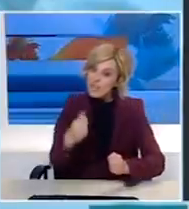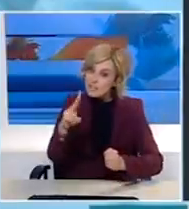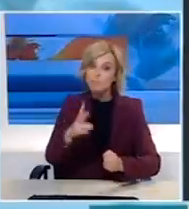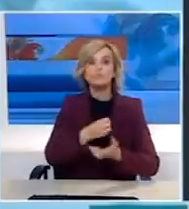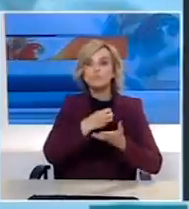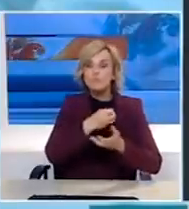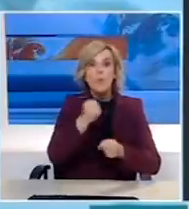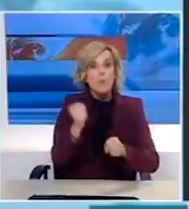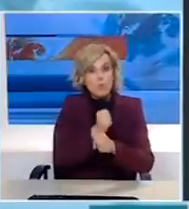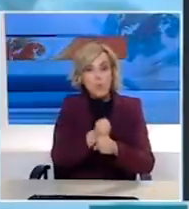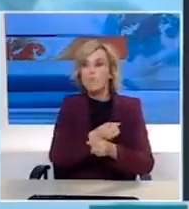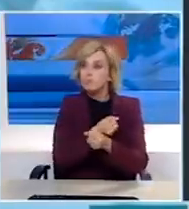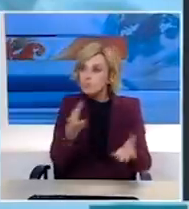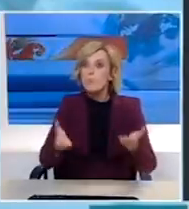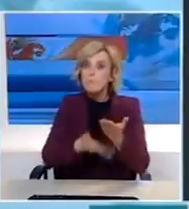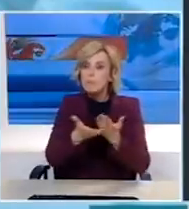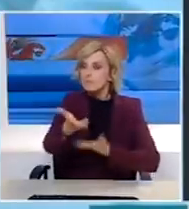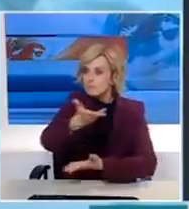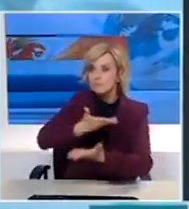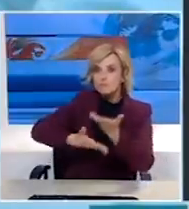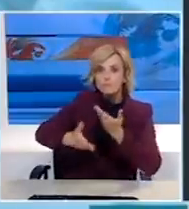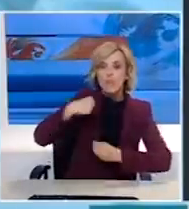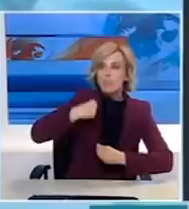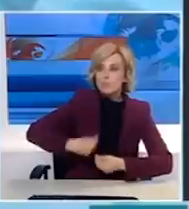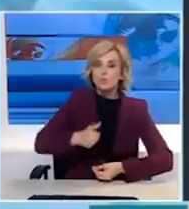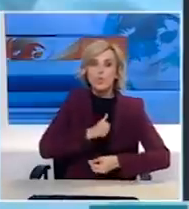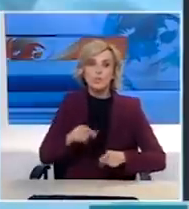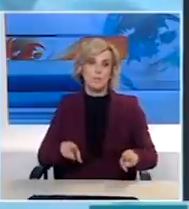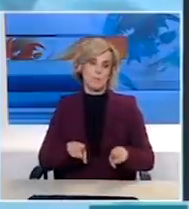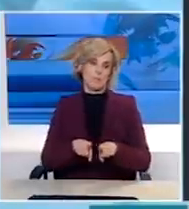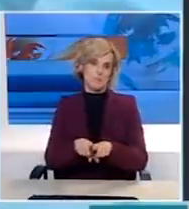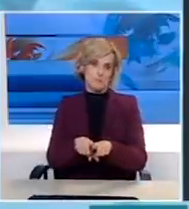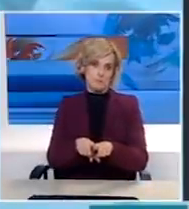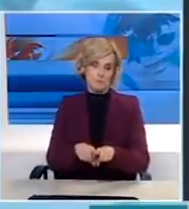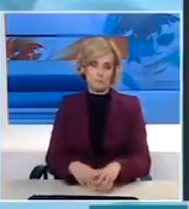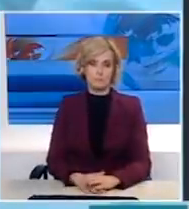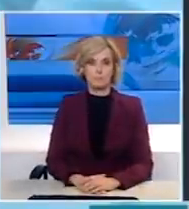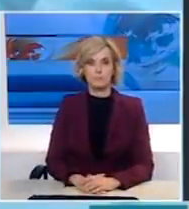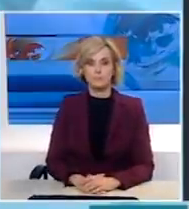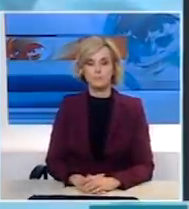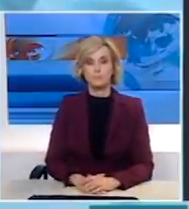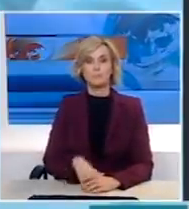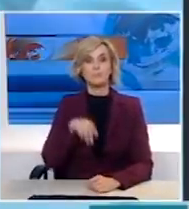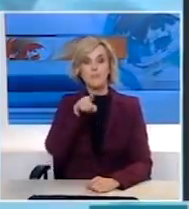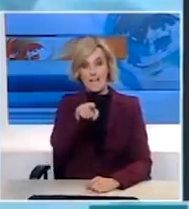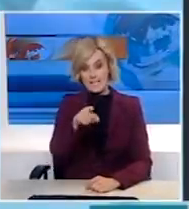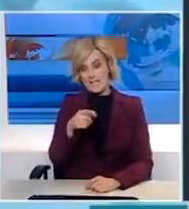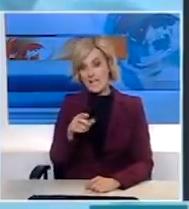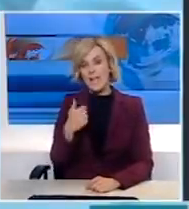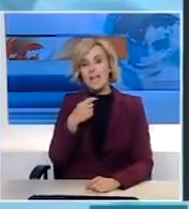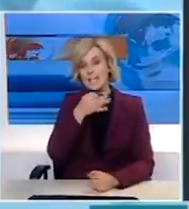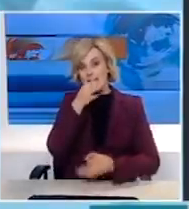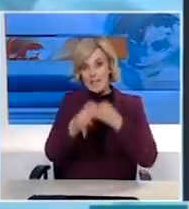υπηρεσίες υγείας σε όλες τις ομάδες του πληθυσμού. Επειδή Αναφερθήκατε επίσης στον αριθμό